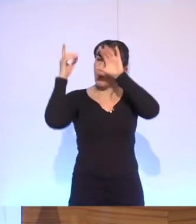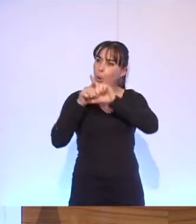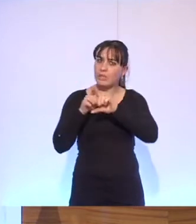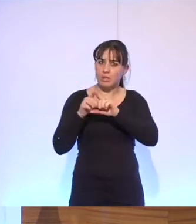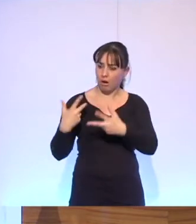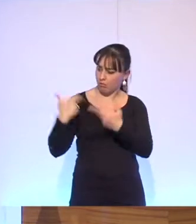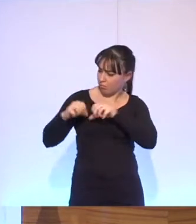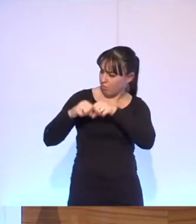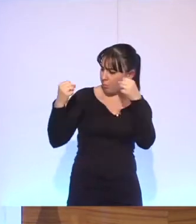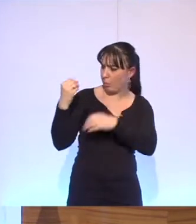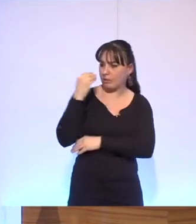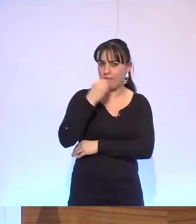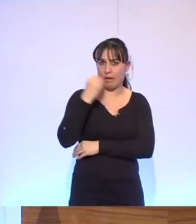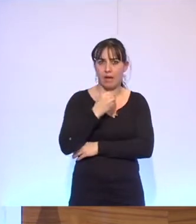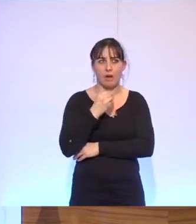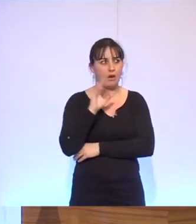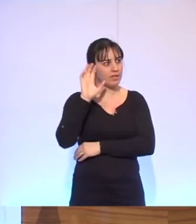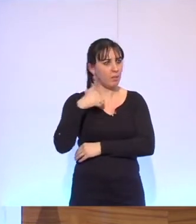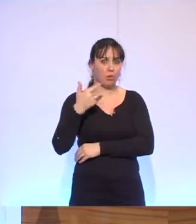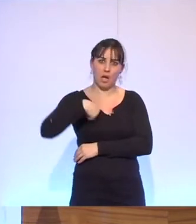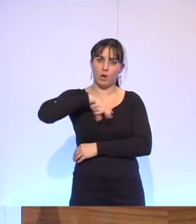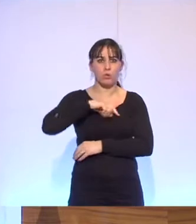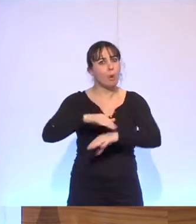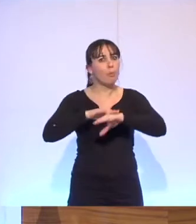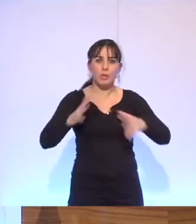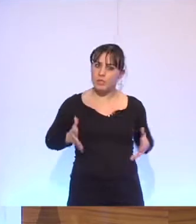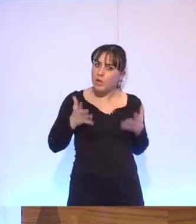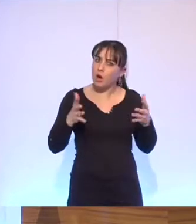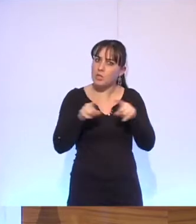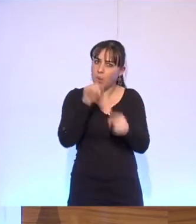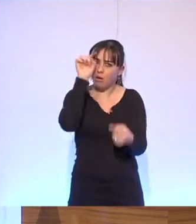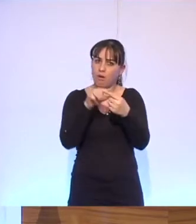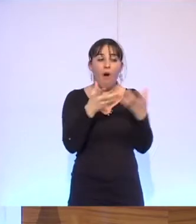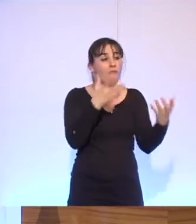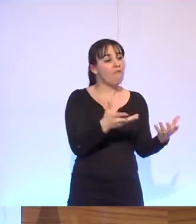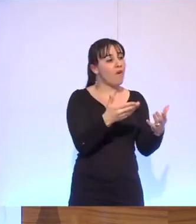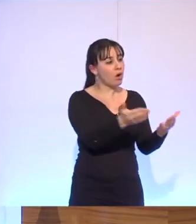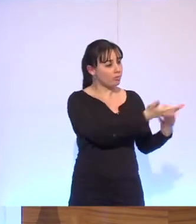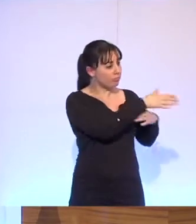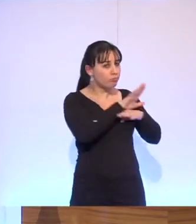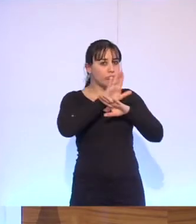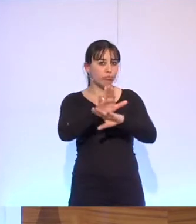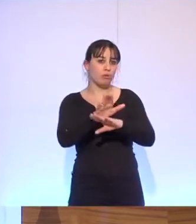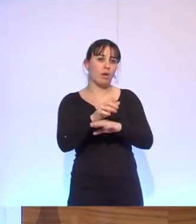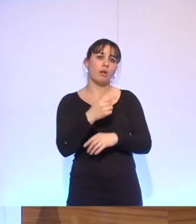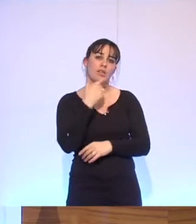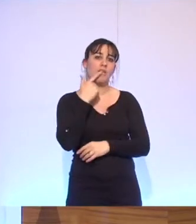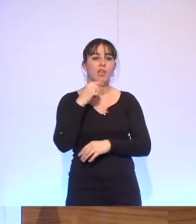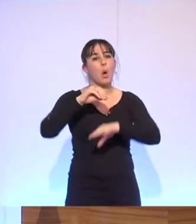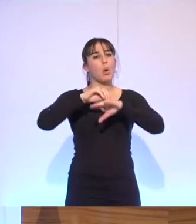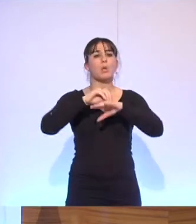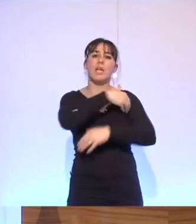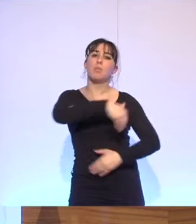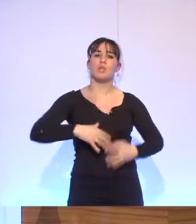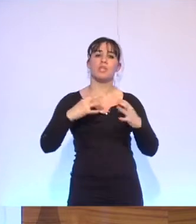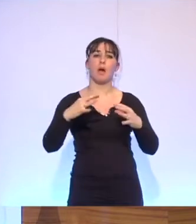fait partie des raisons de nos engagements. Ils souhaitent prendre la parole. Et donc je suspends le conseil